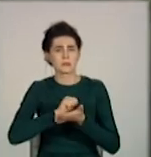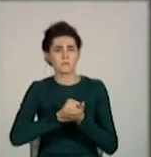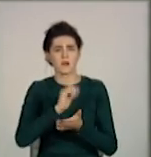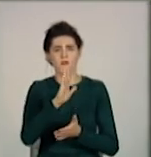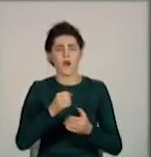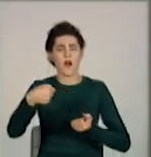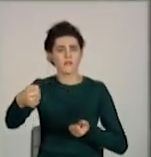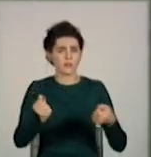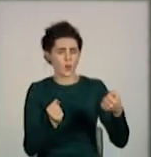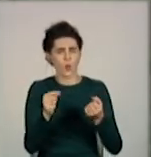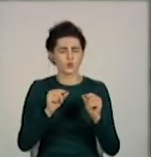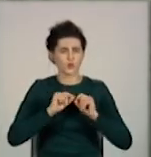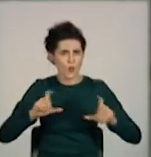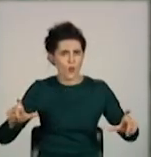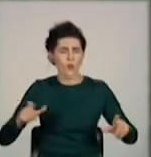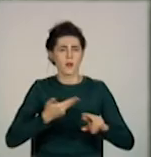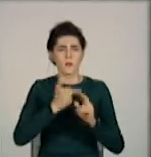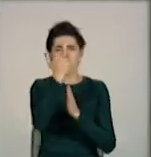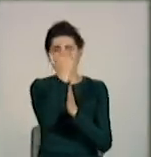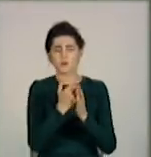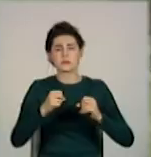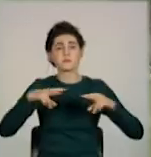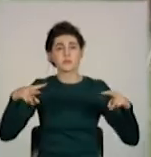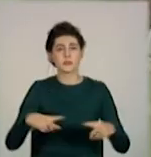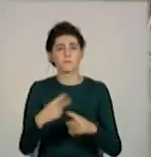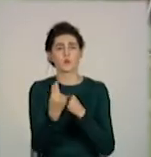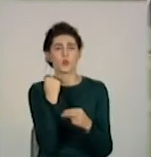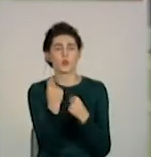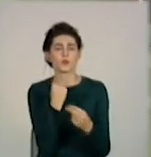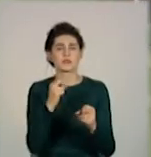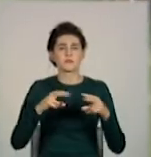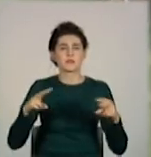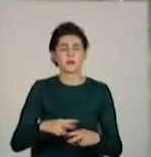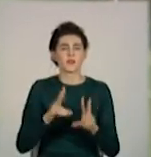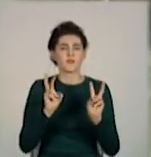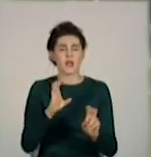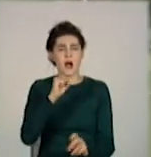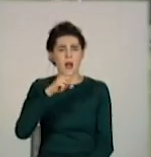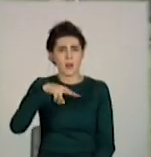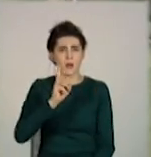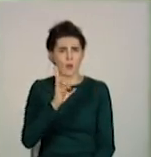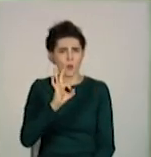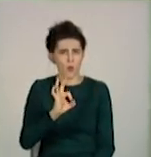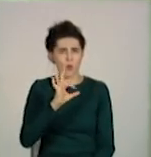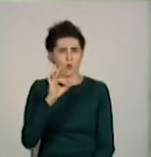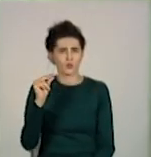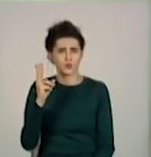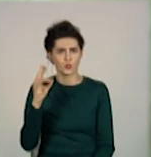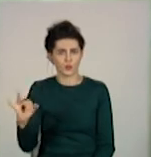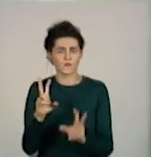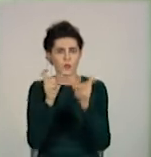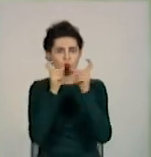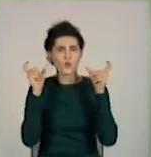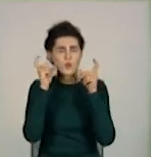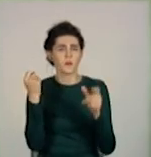безпеці. Проєкт, завдяки якому майбутні водії за допомогою спеціальних алкоокулярів можуть побачити, до чого